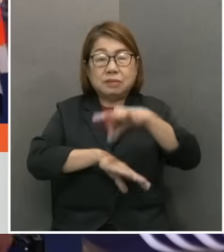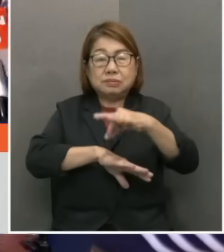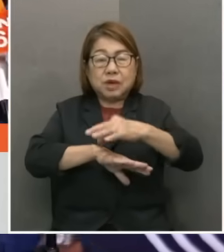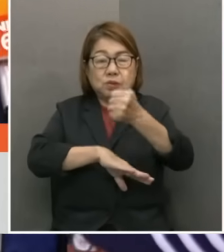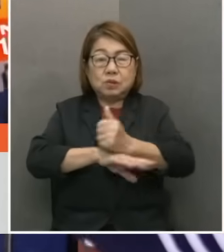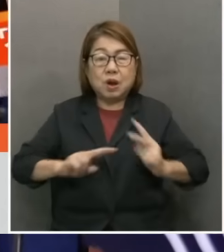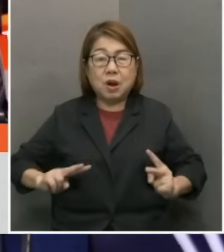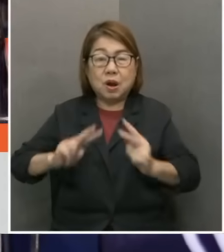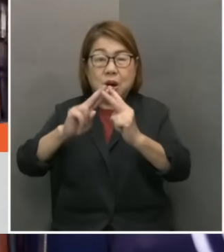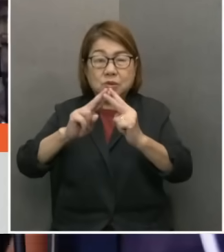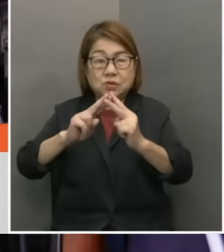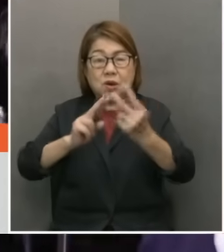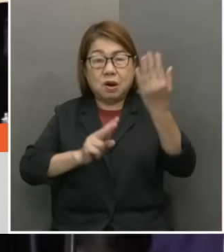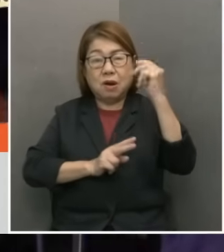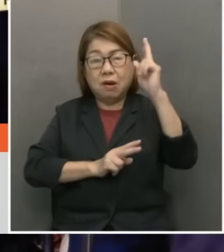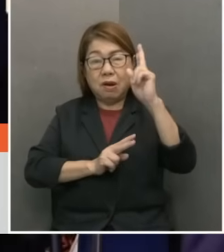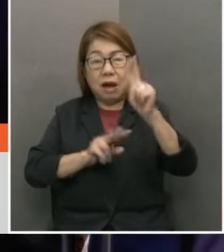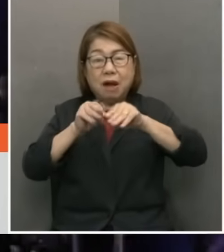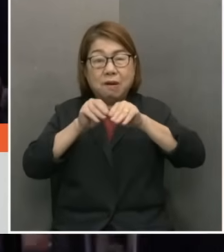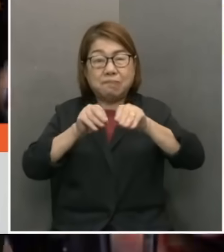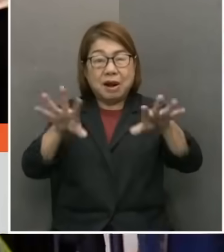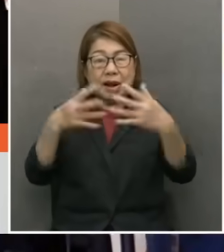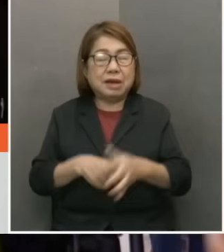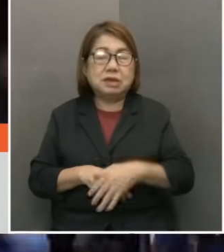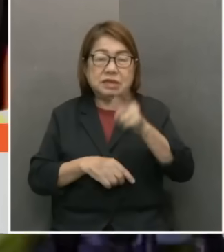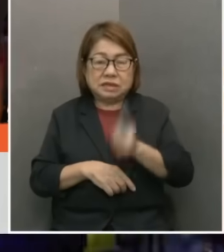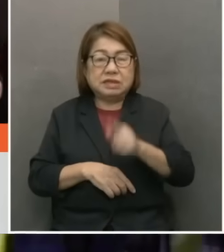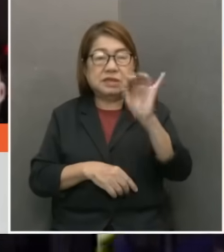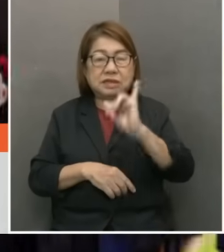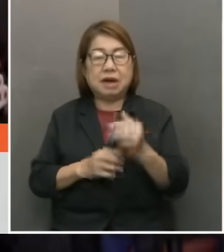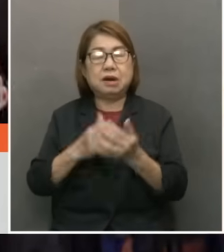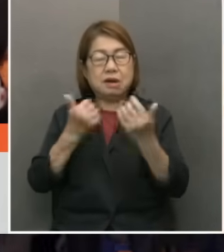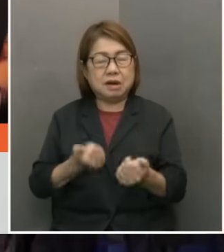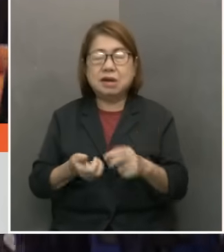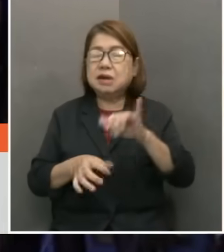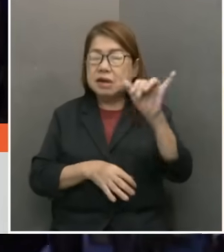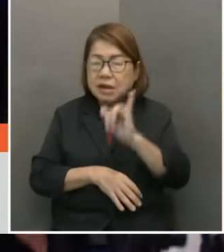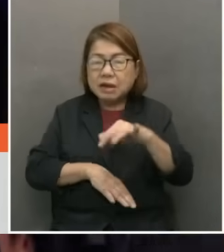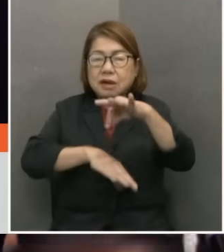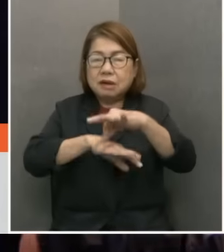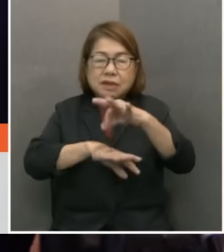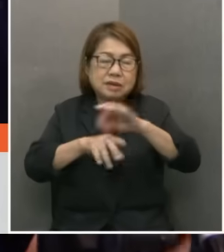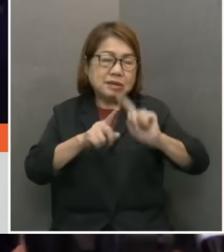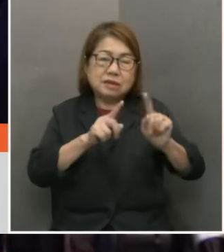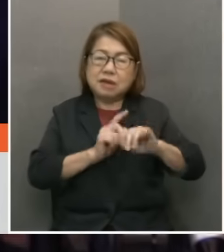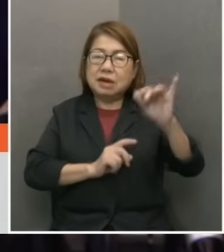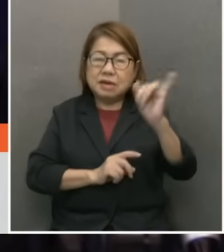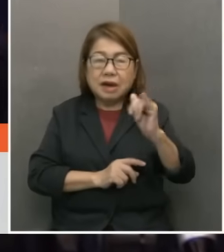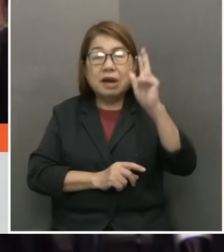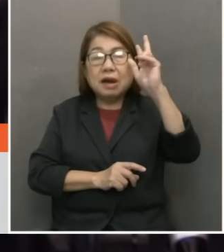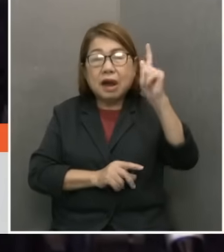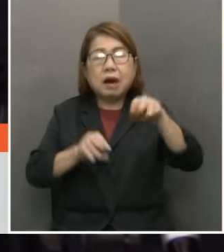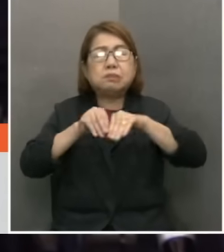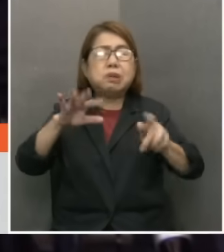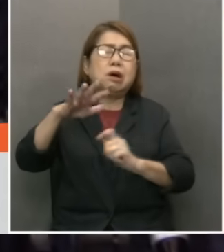ปรากฏเป็นโผบนโซเชียลค่ะบอกว่าตอนนี้เนี่ยยังไม่มีอะไรคืบหน้านะคะข่ะที่ปรากออกมาเป็นเพียงข่าวคม